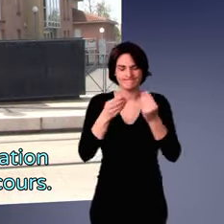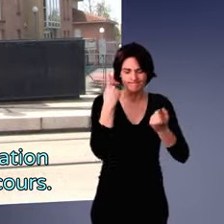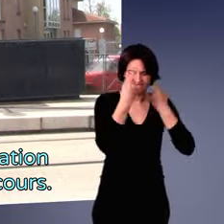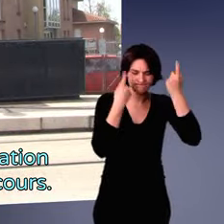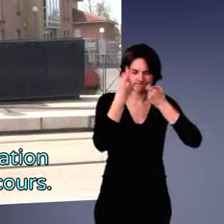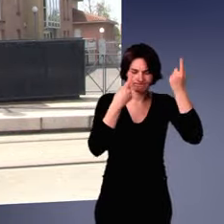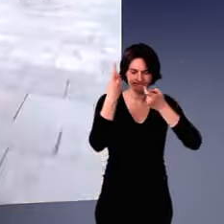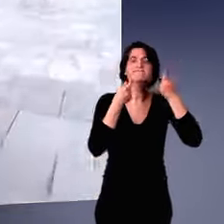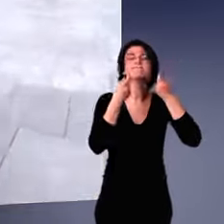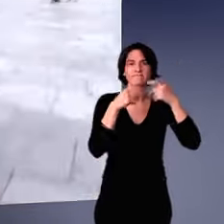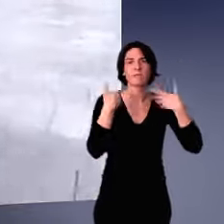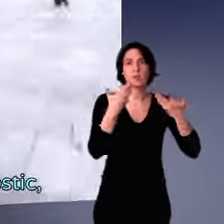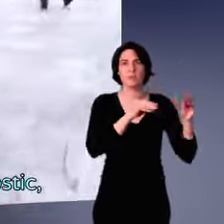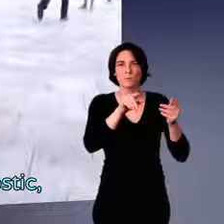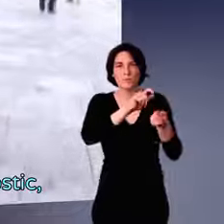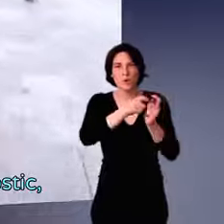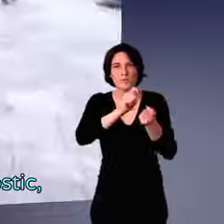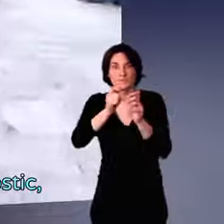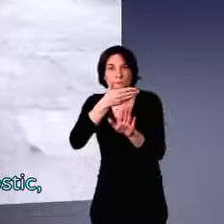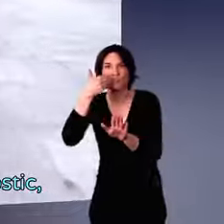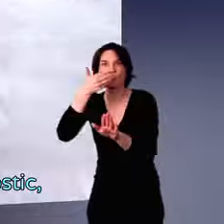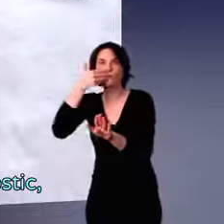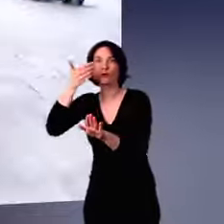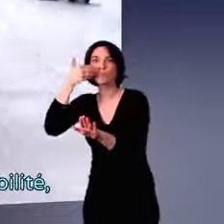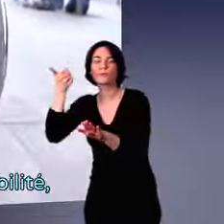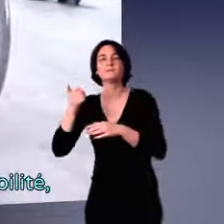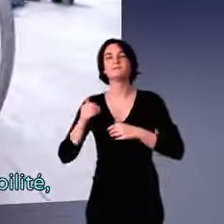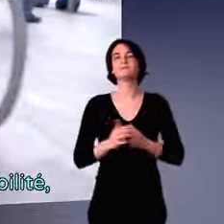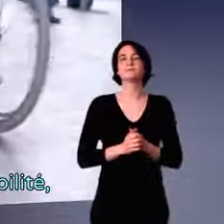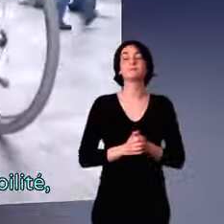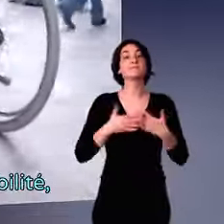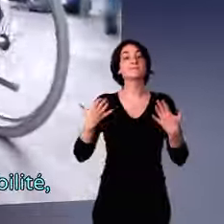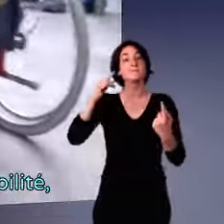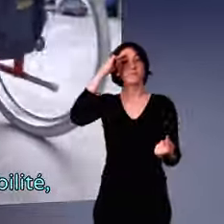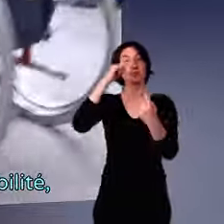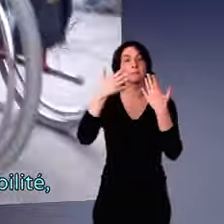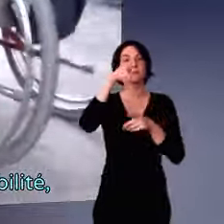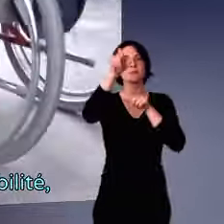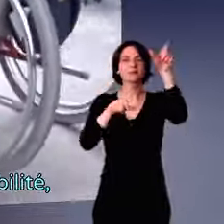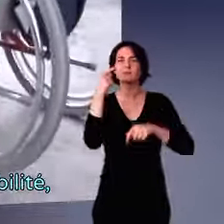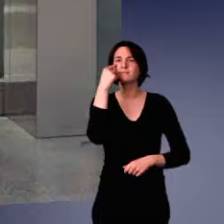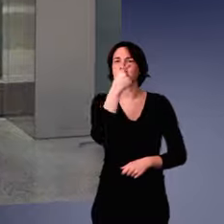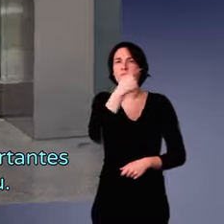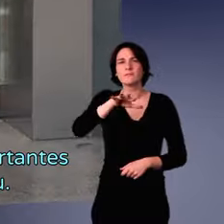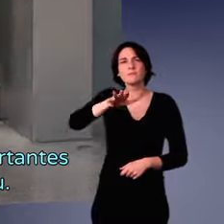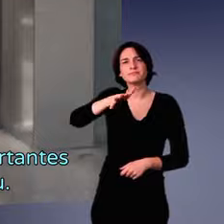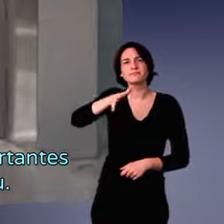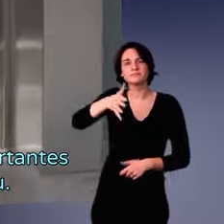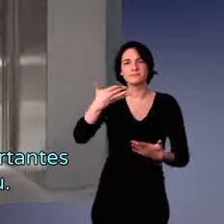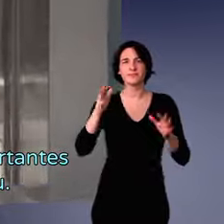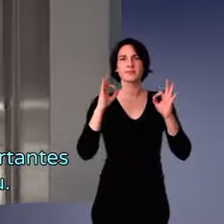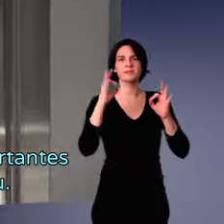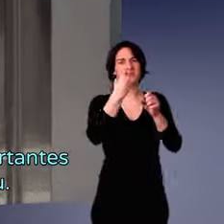sécurisation des parcours grâce à un premier diagnostic puis à l'expertise de la commission d'accessibilité plusieurs